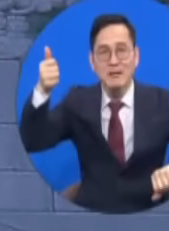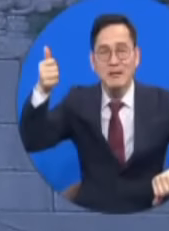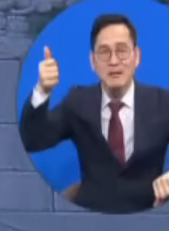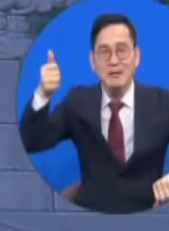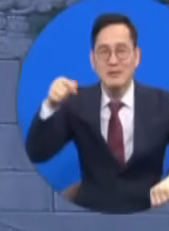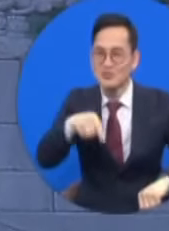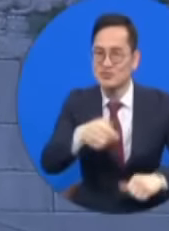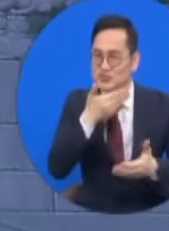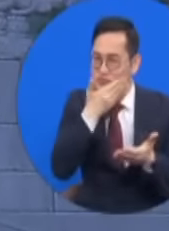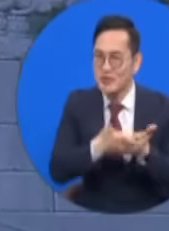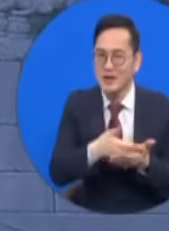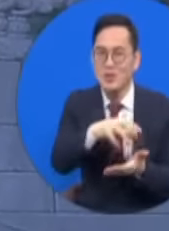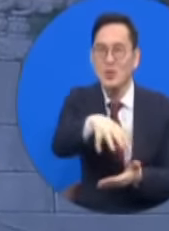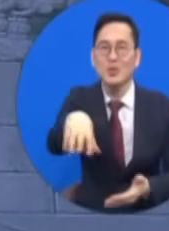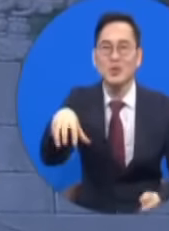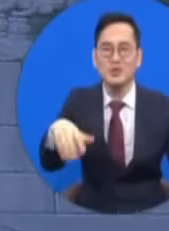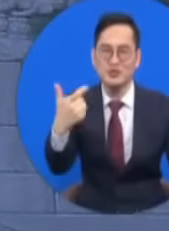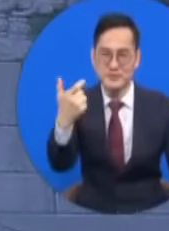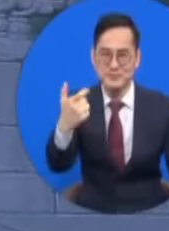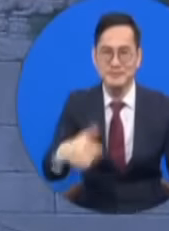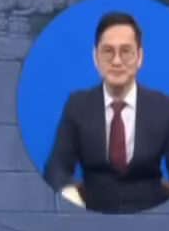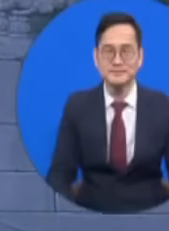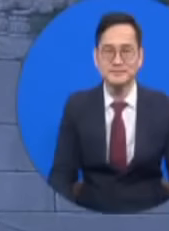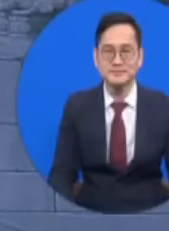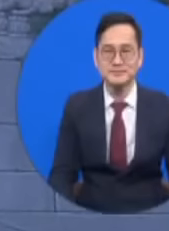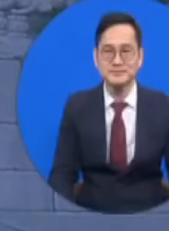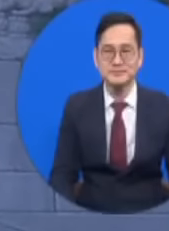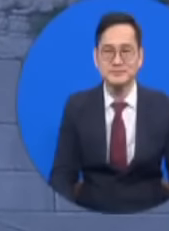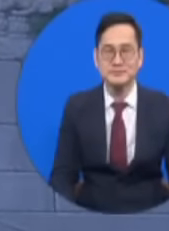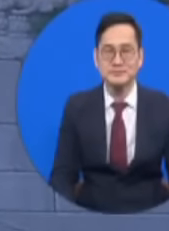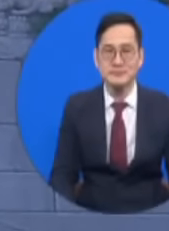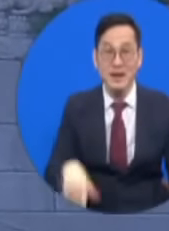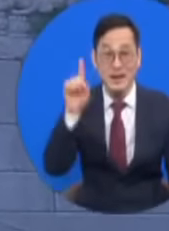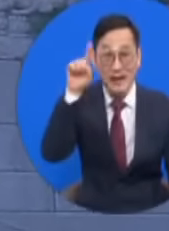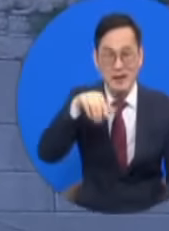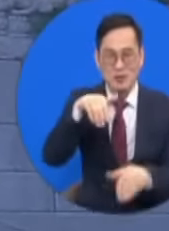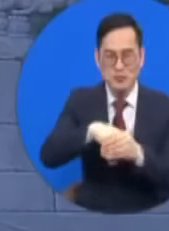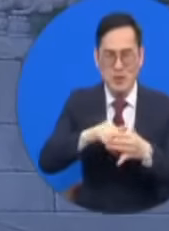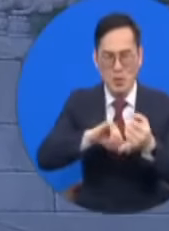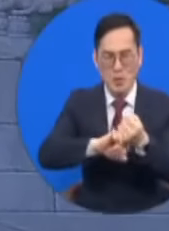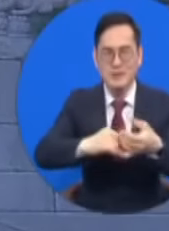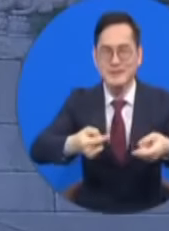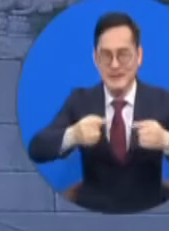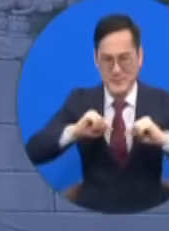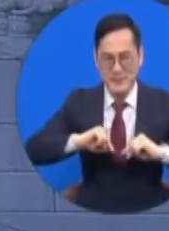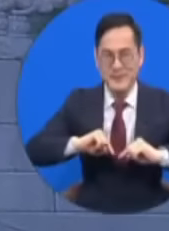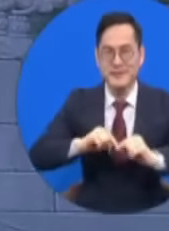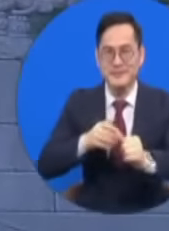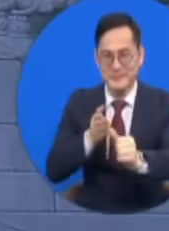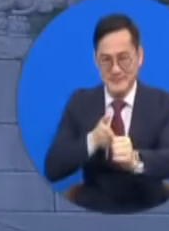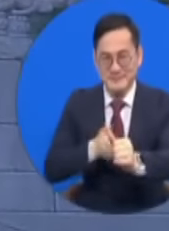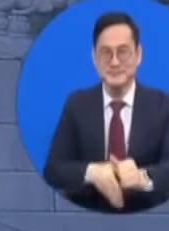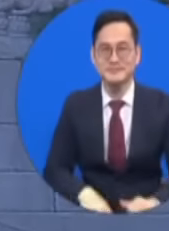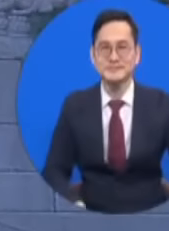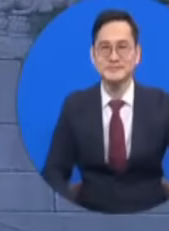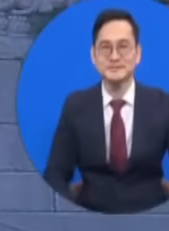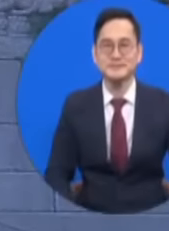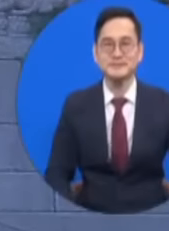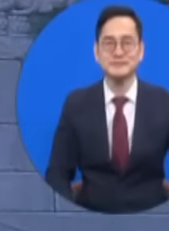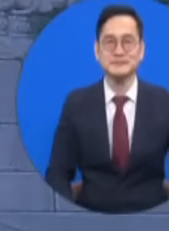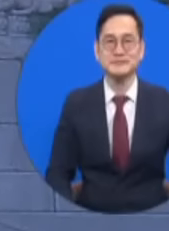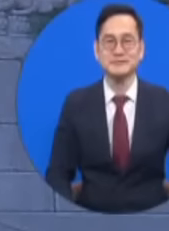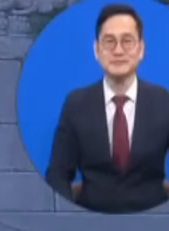거듭 말씀드립니다. 그렇기 때문에 아직 투표하지 않으신 분들은 내일 꼭 투표하시기를 호소 부탁드리고요. 저희